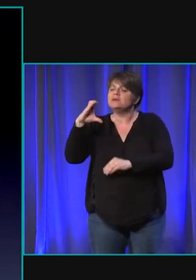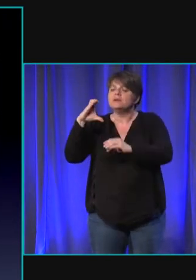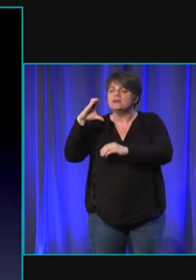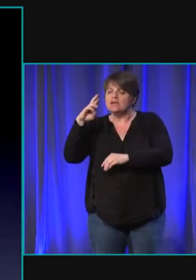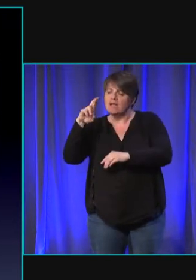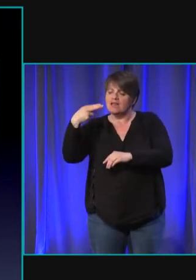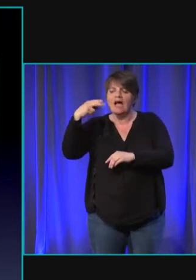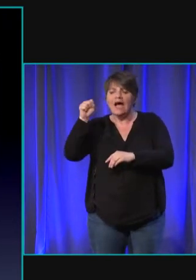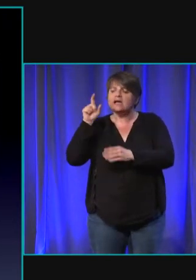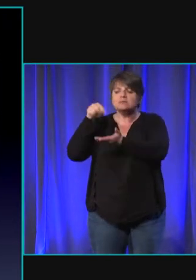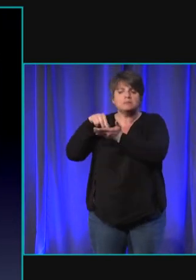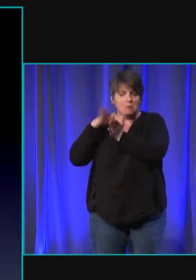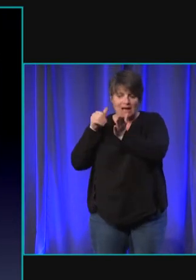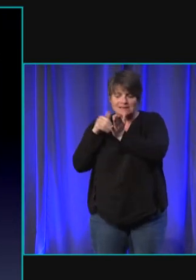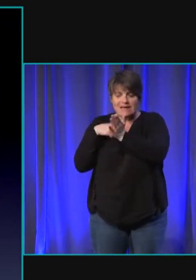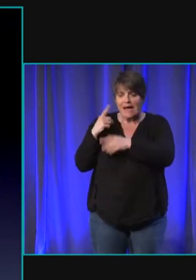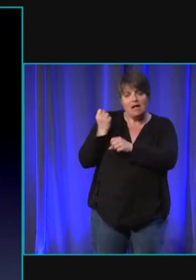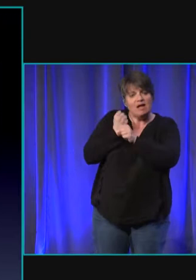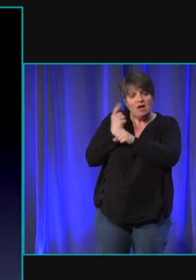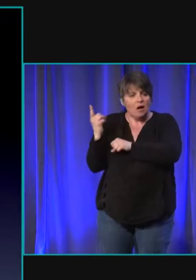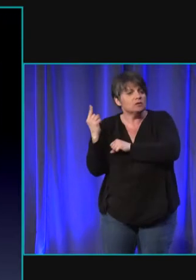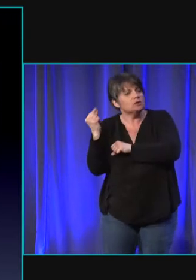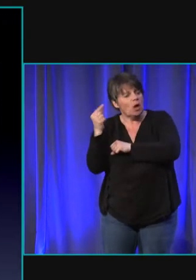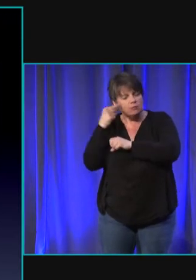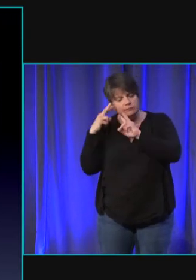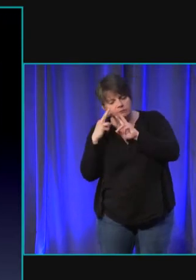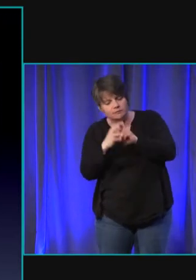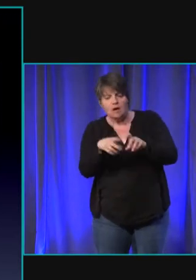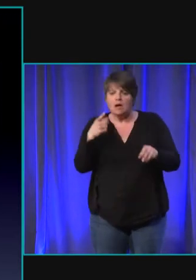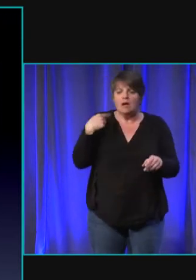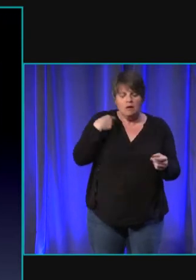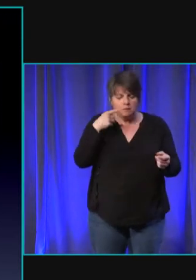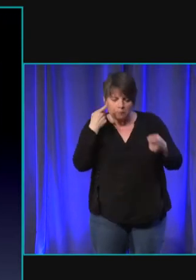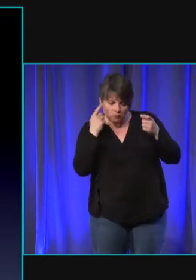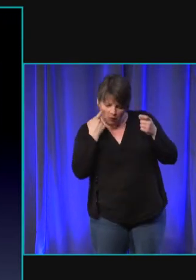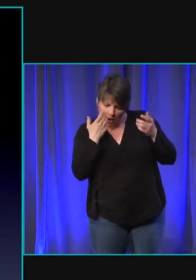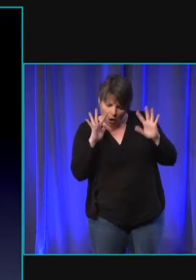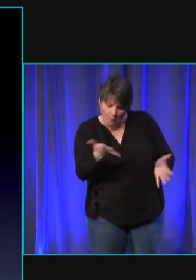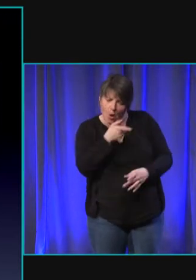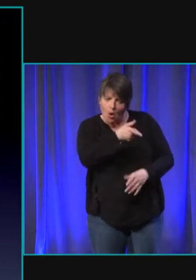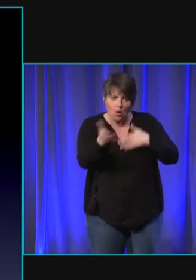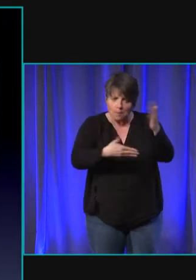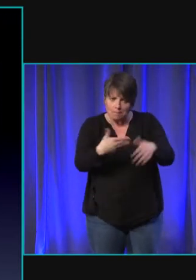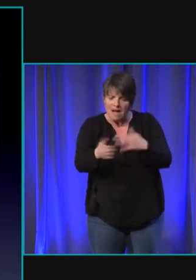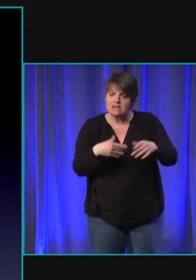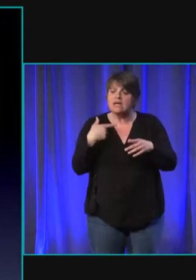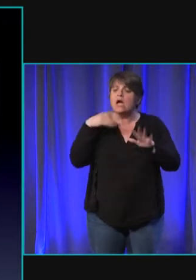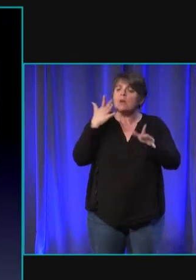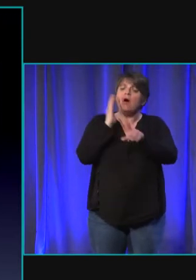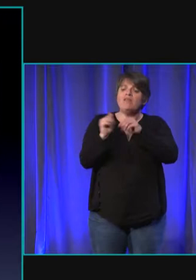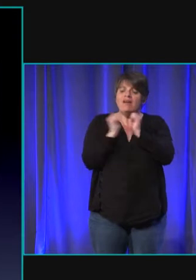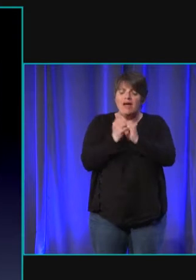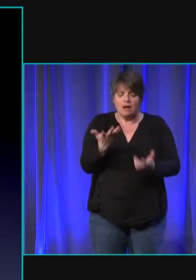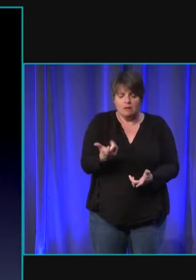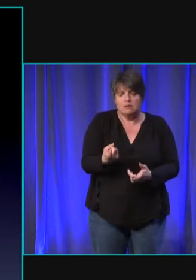à l'issue d'un effort intensif, on a fait ça avec les fléchisseurs des doigts, on a étudié un petit peu cette vitesse de récupération de